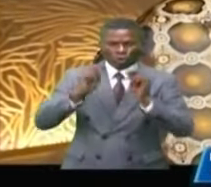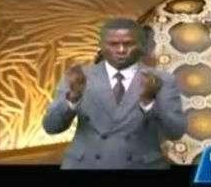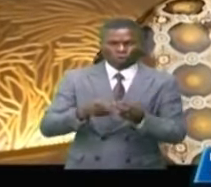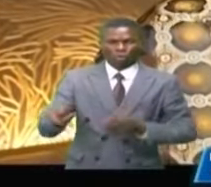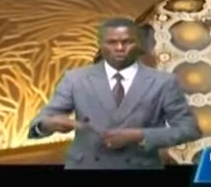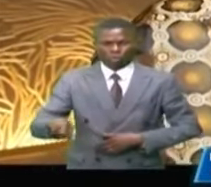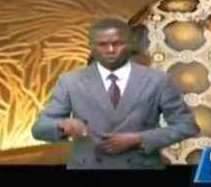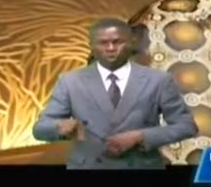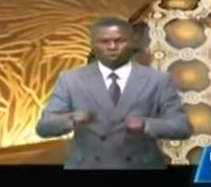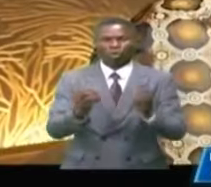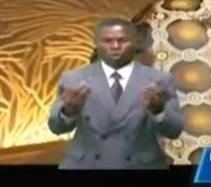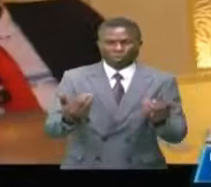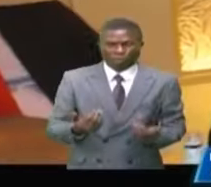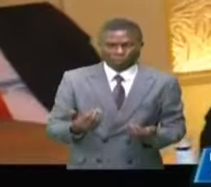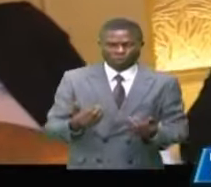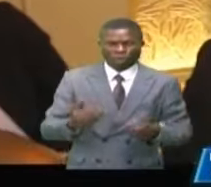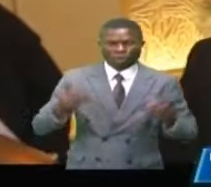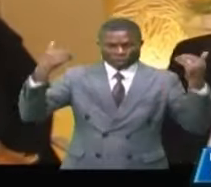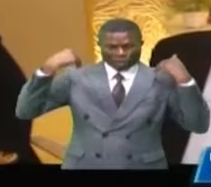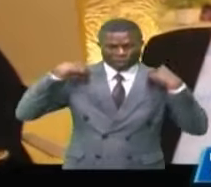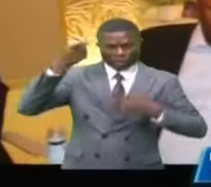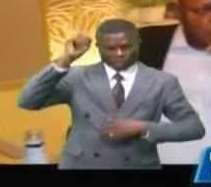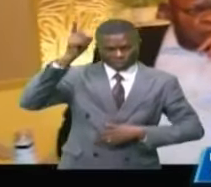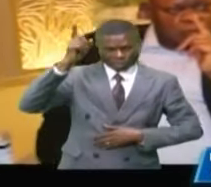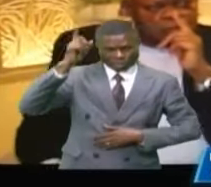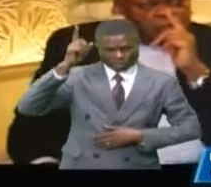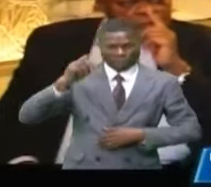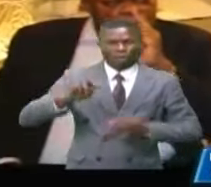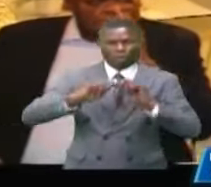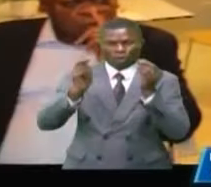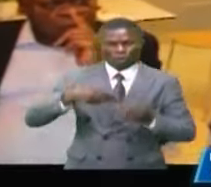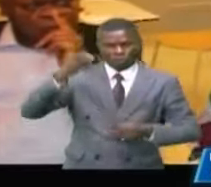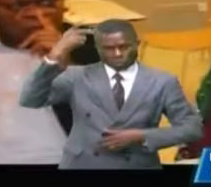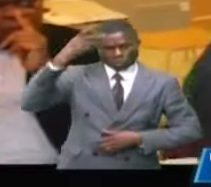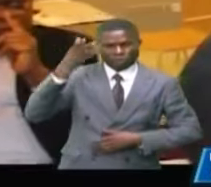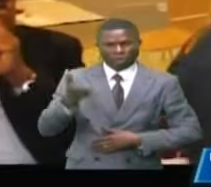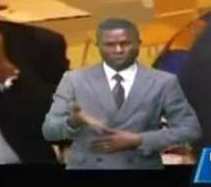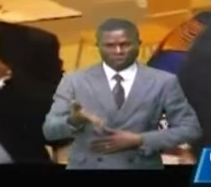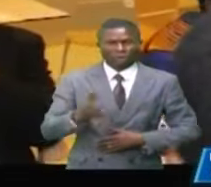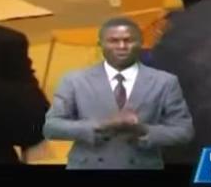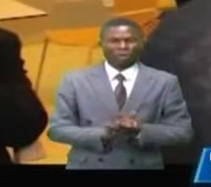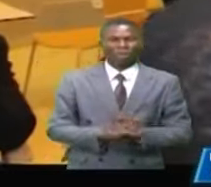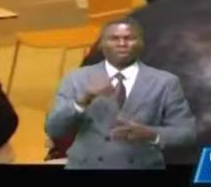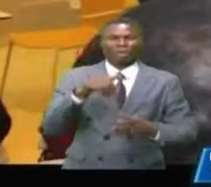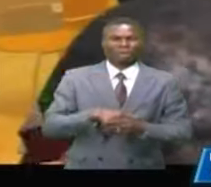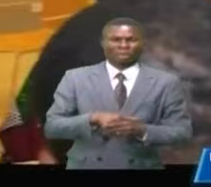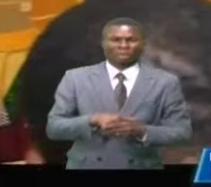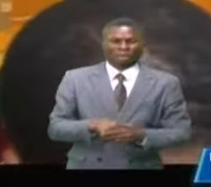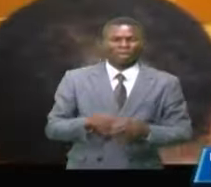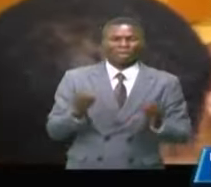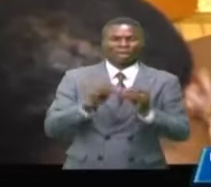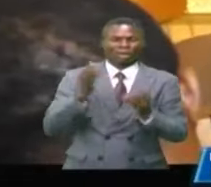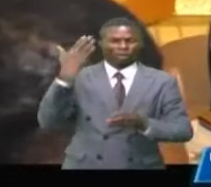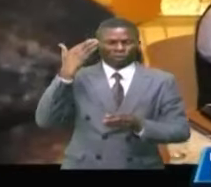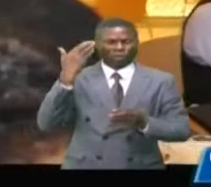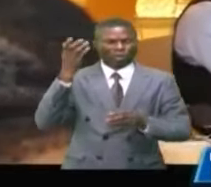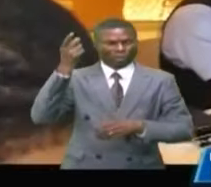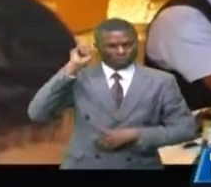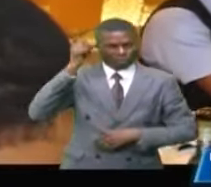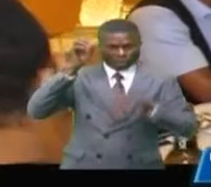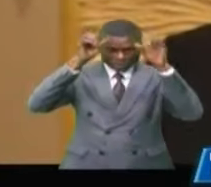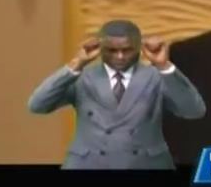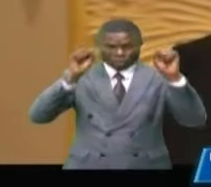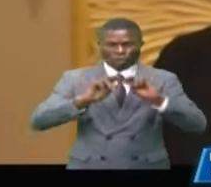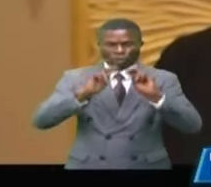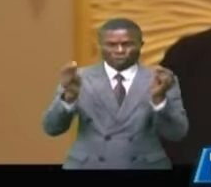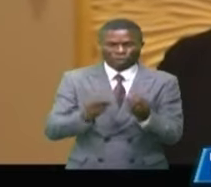provinciale telle que voulue par la hiérarchie nationale de cette méga-plateforme politique au cours de la toute dernière réunion du présidium